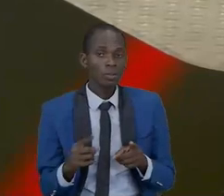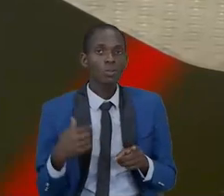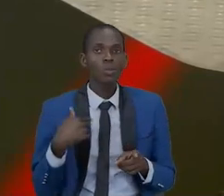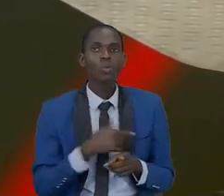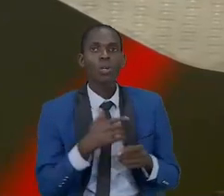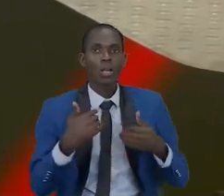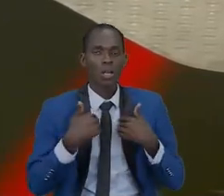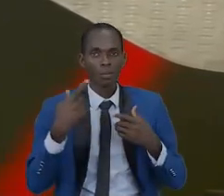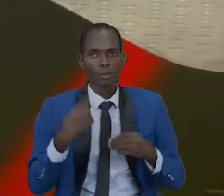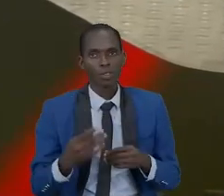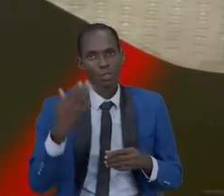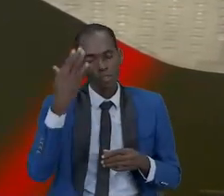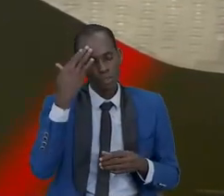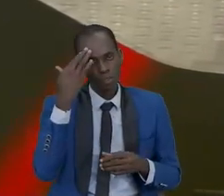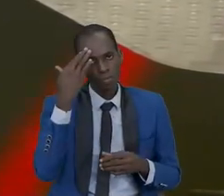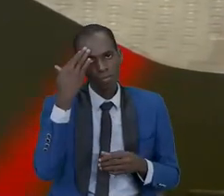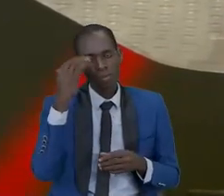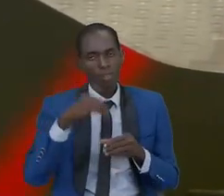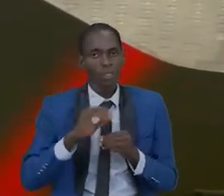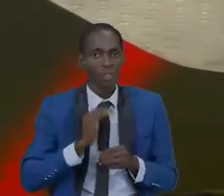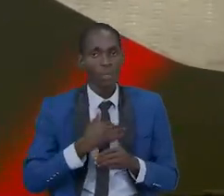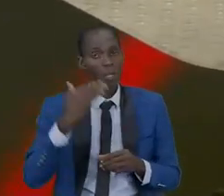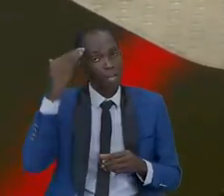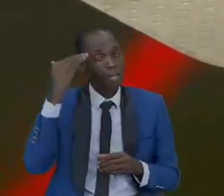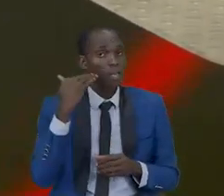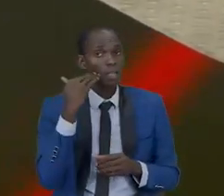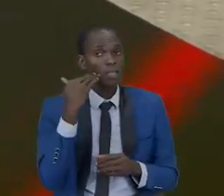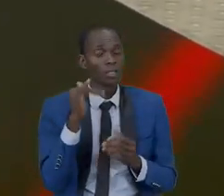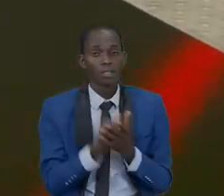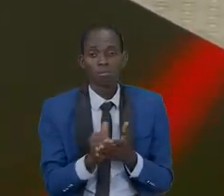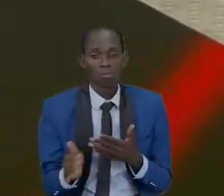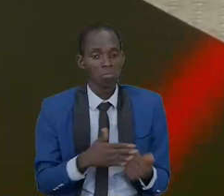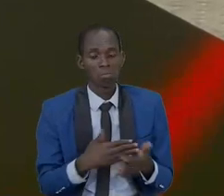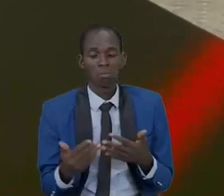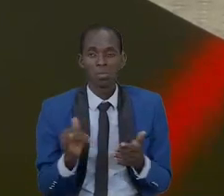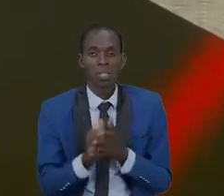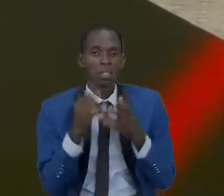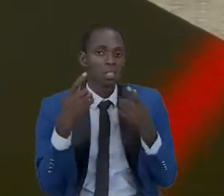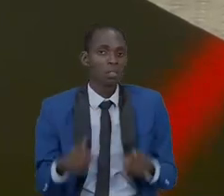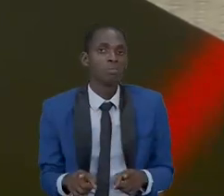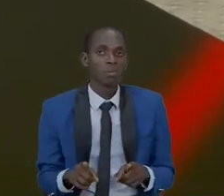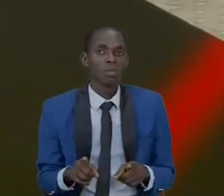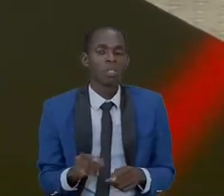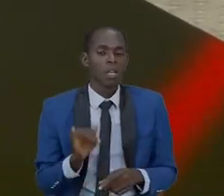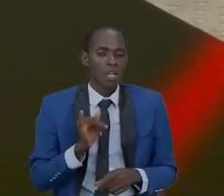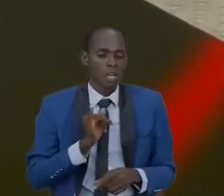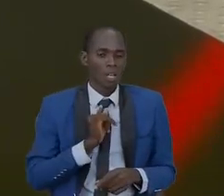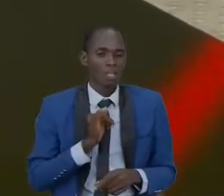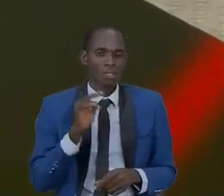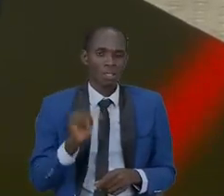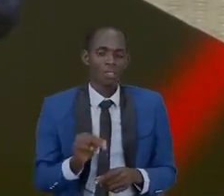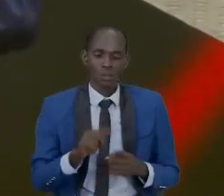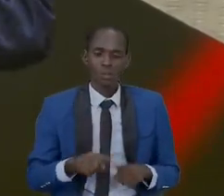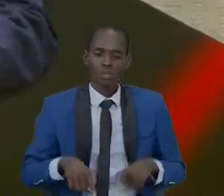la connaissance dans nos têtes que peu importe ce qui se passe je dois vivre